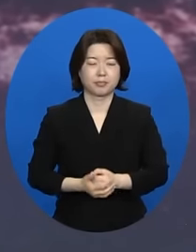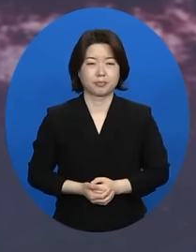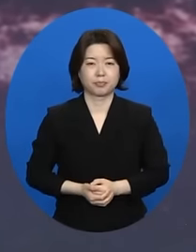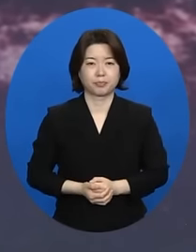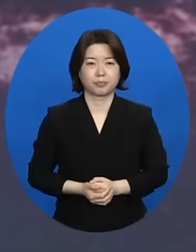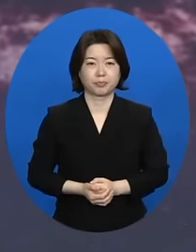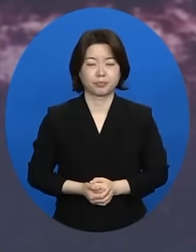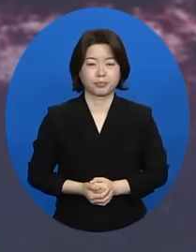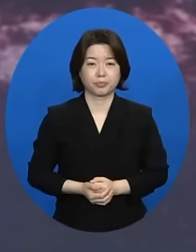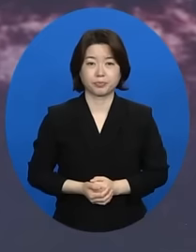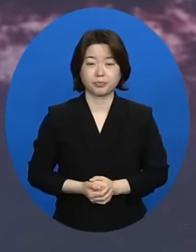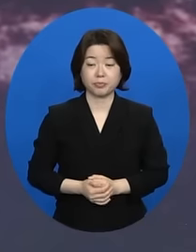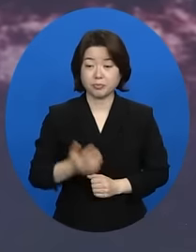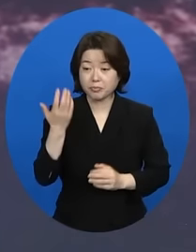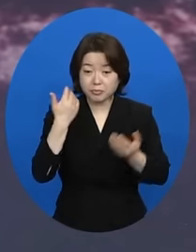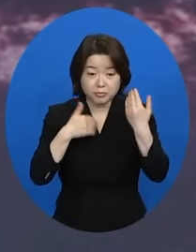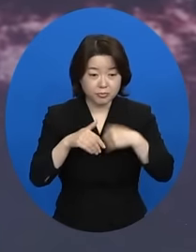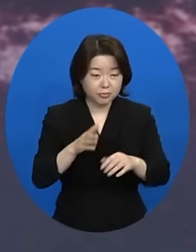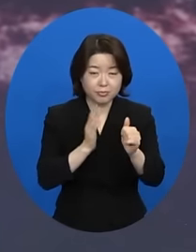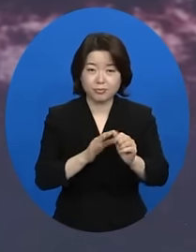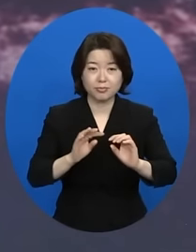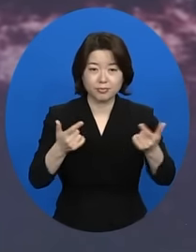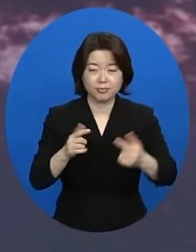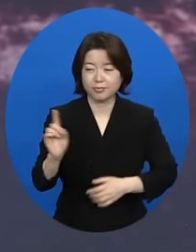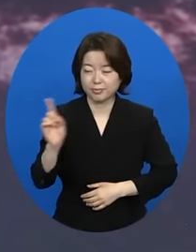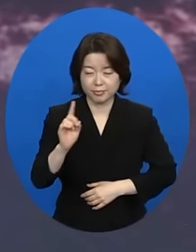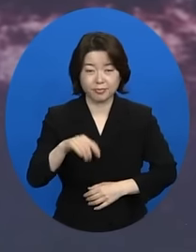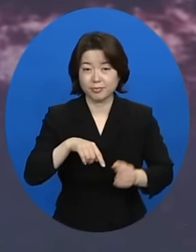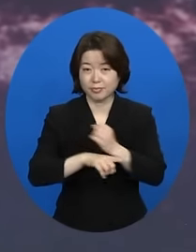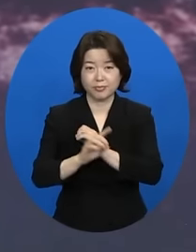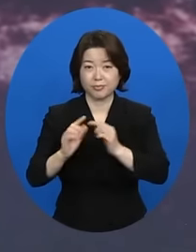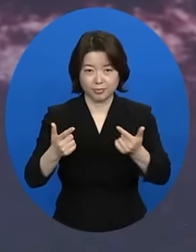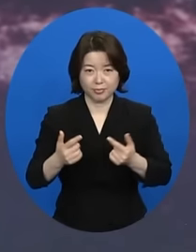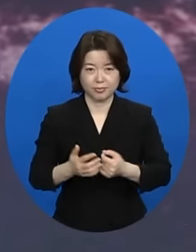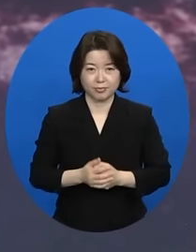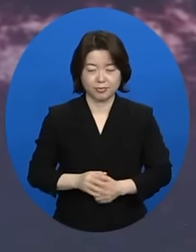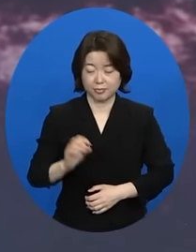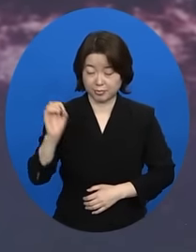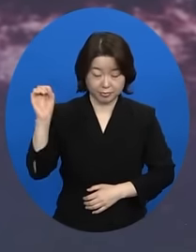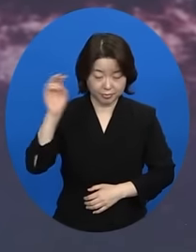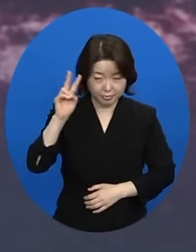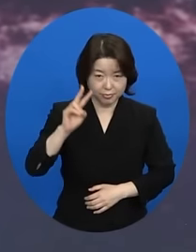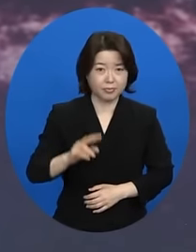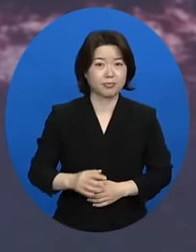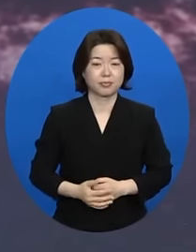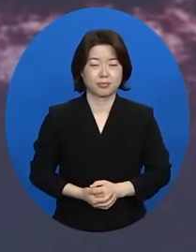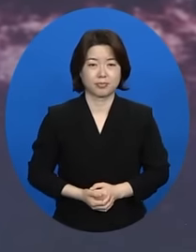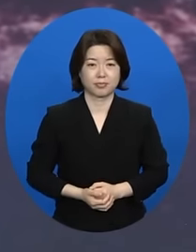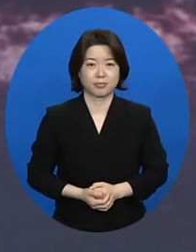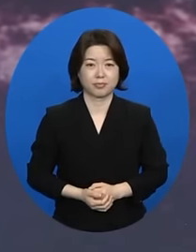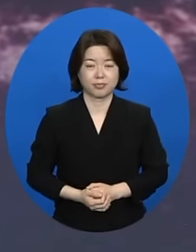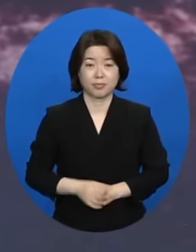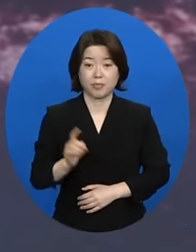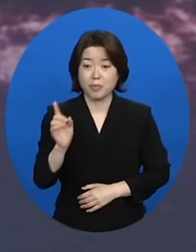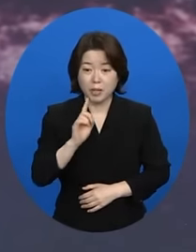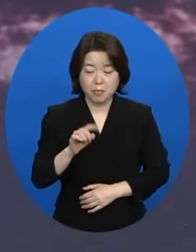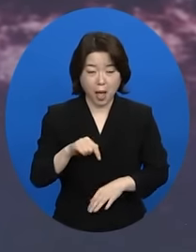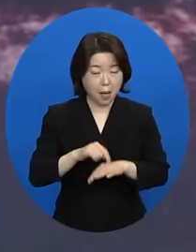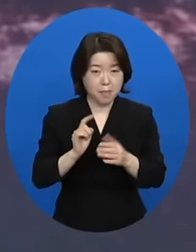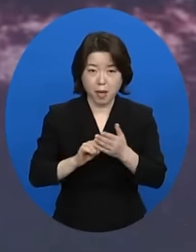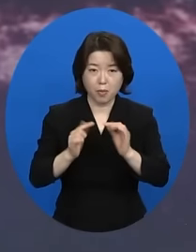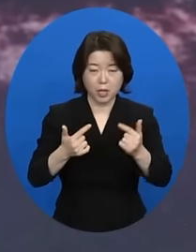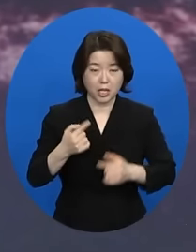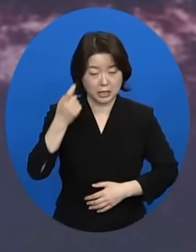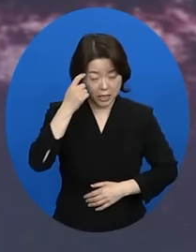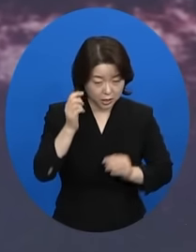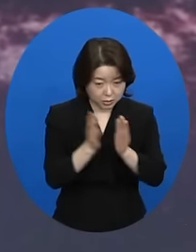어느 날 그 누구의 권유도 아니고 그 어떤 이유도 아닌 갑자기 그 무슨 마음도 아닌 제